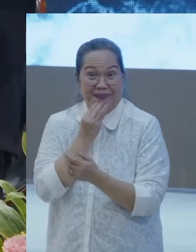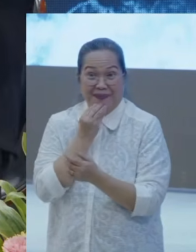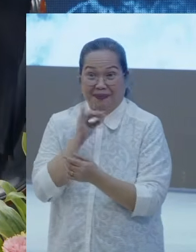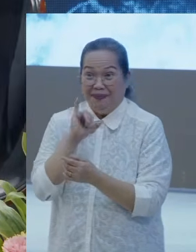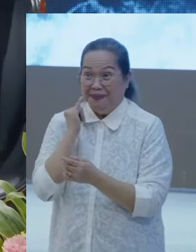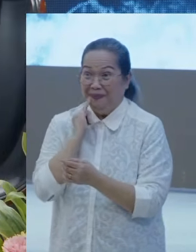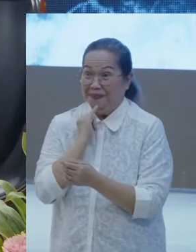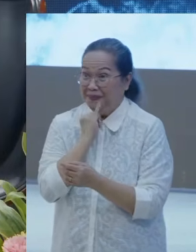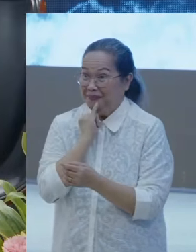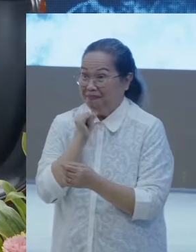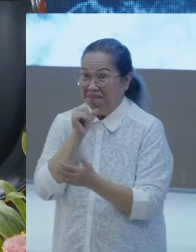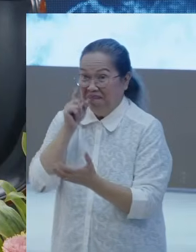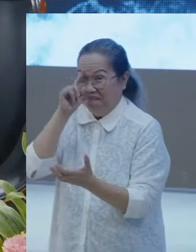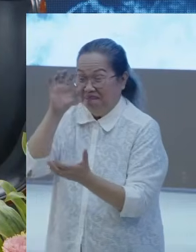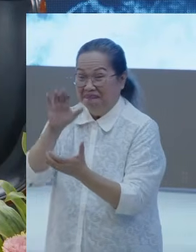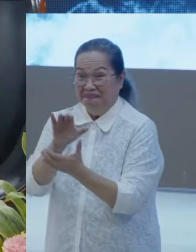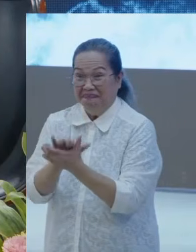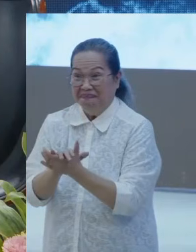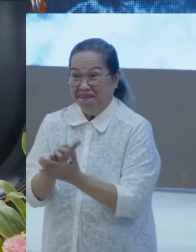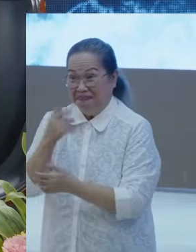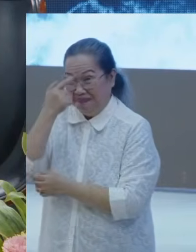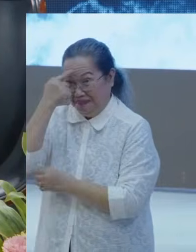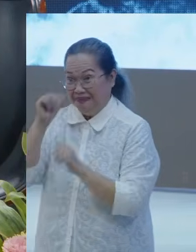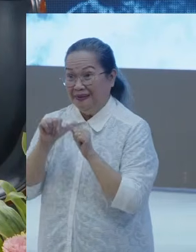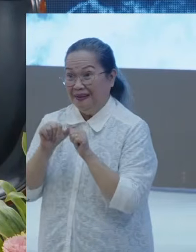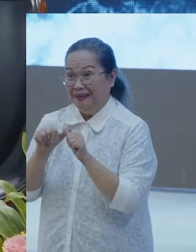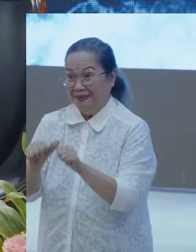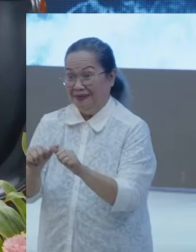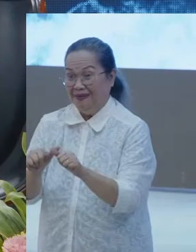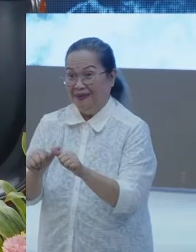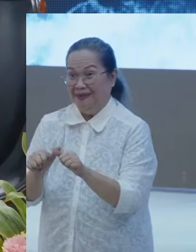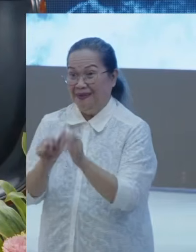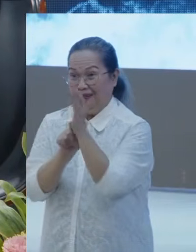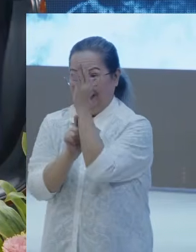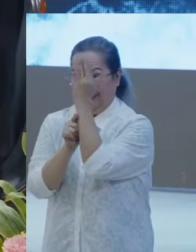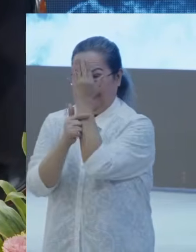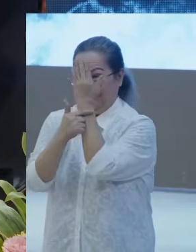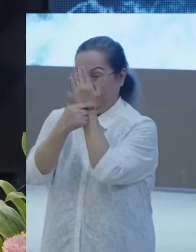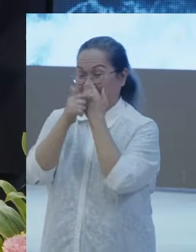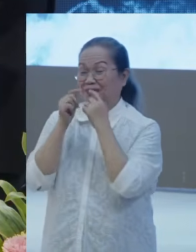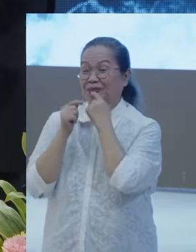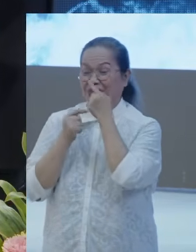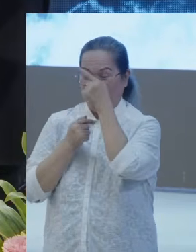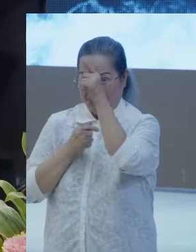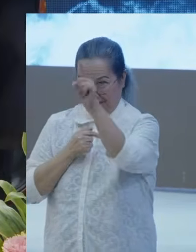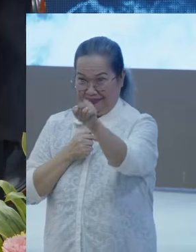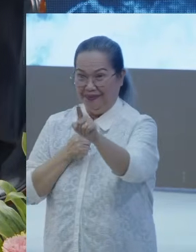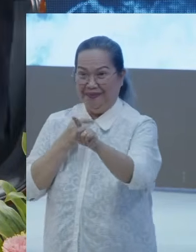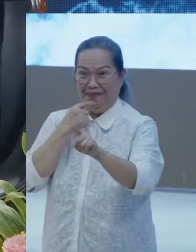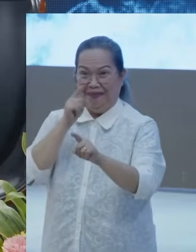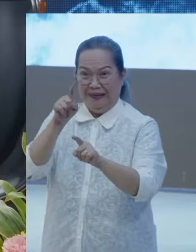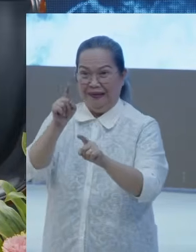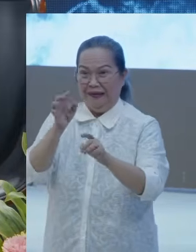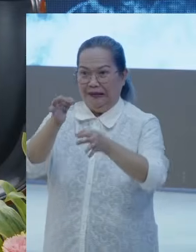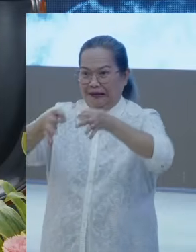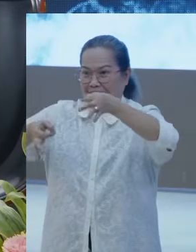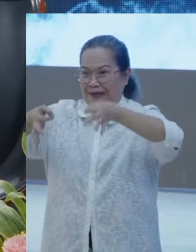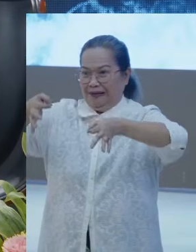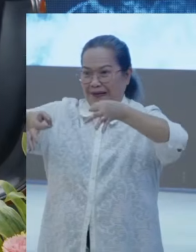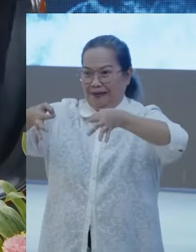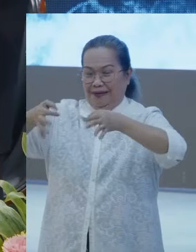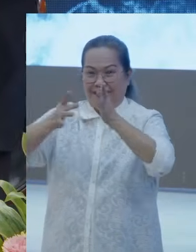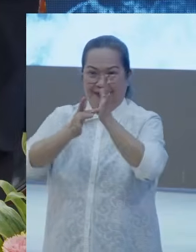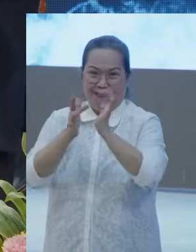Alam natin na hindi sila naniwala dahil nagpatuloy sila sa kanilang misyon na litisin ang ating